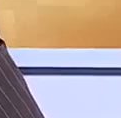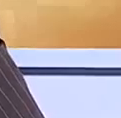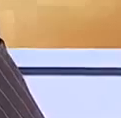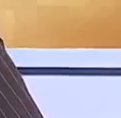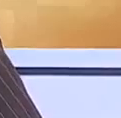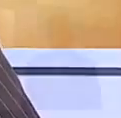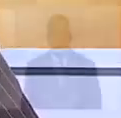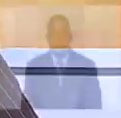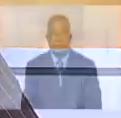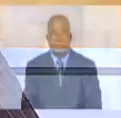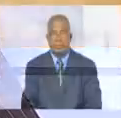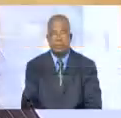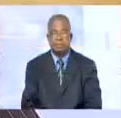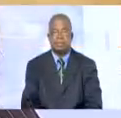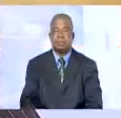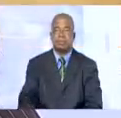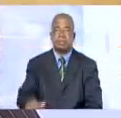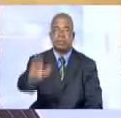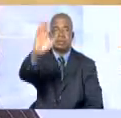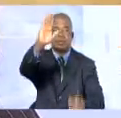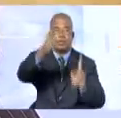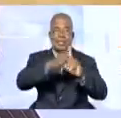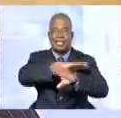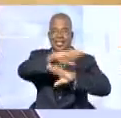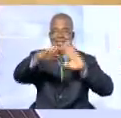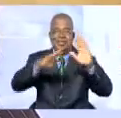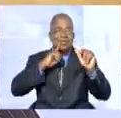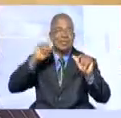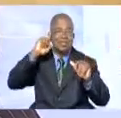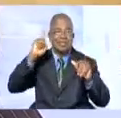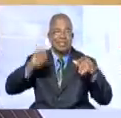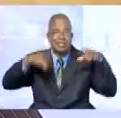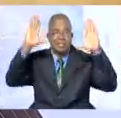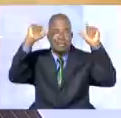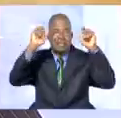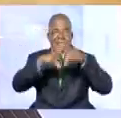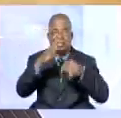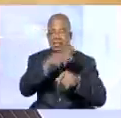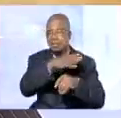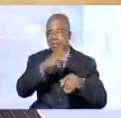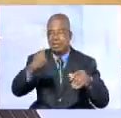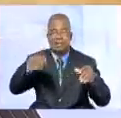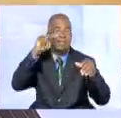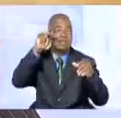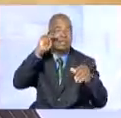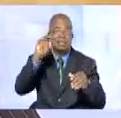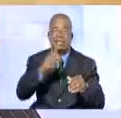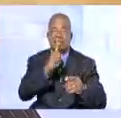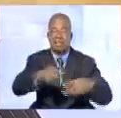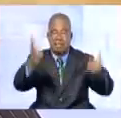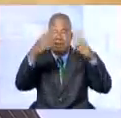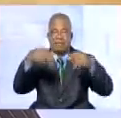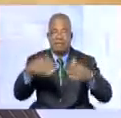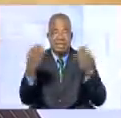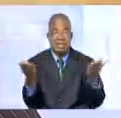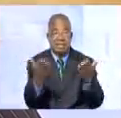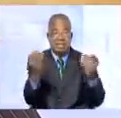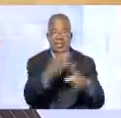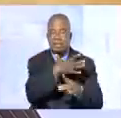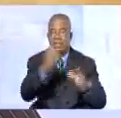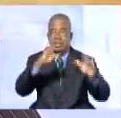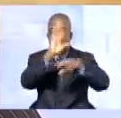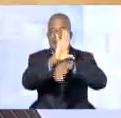présidentiel. Le président du Nigeria, Goodluck Jonathan, a séjourné en Côte d'Ivoire au début de ce mois de mars et il a été très bien accueilli. L'ambassadeur